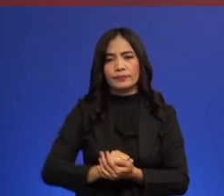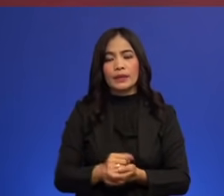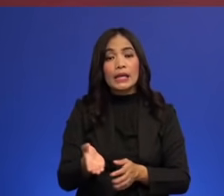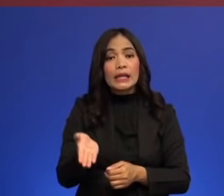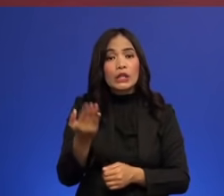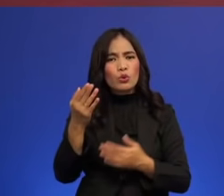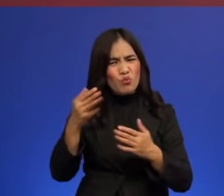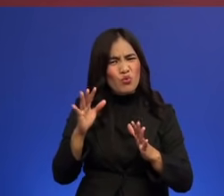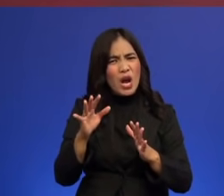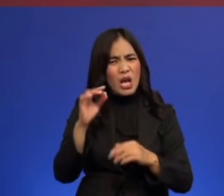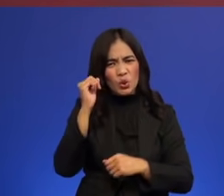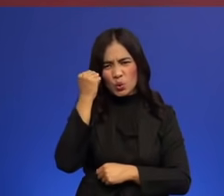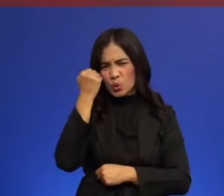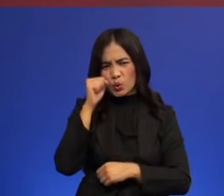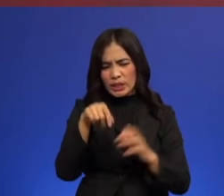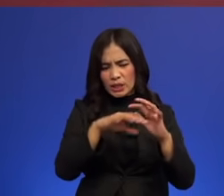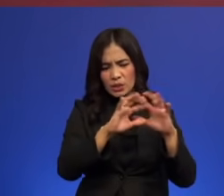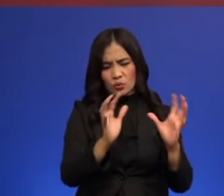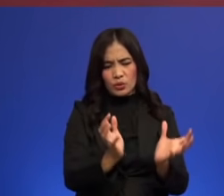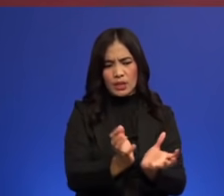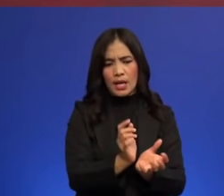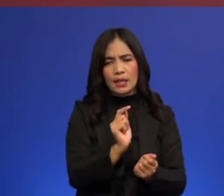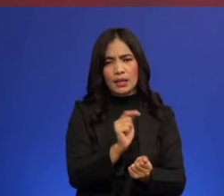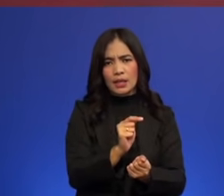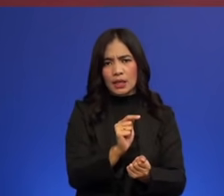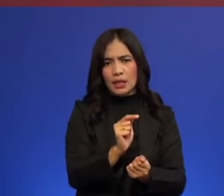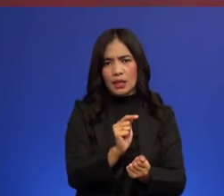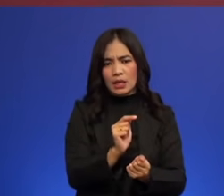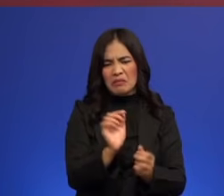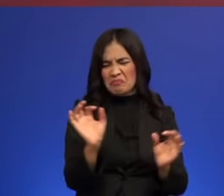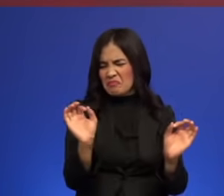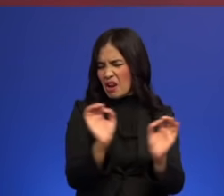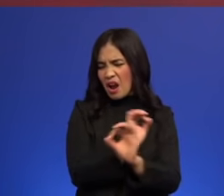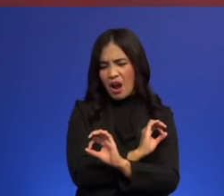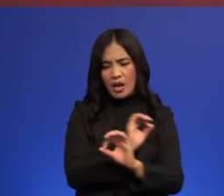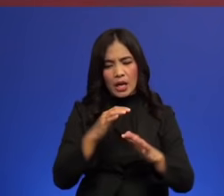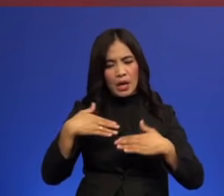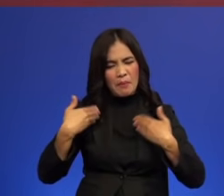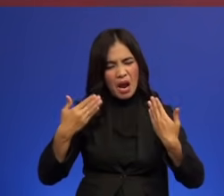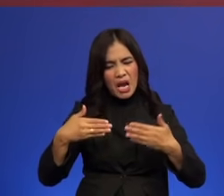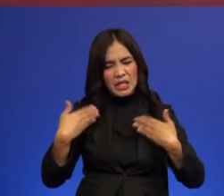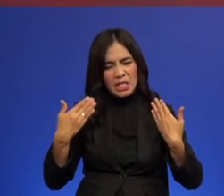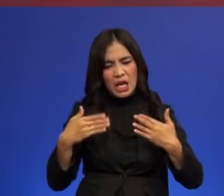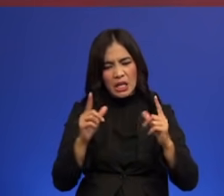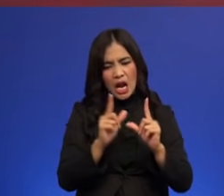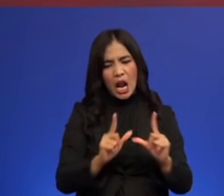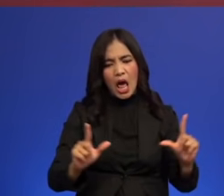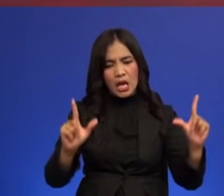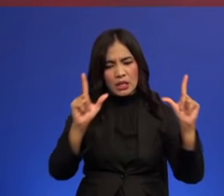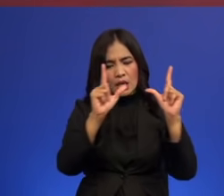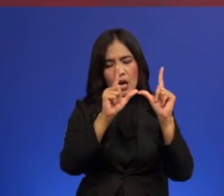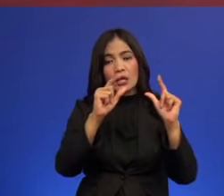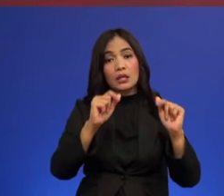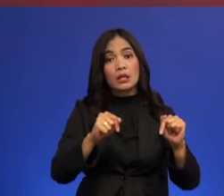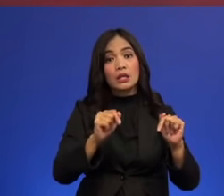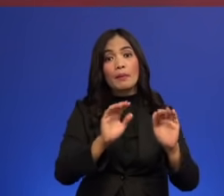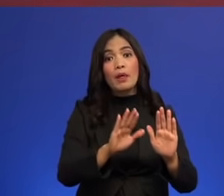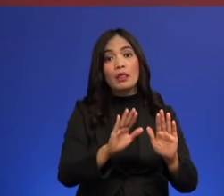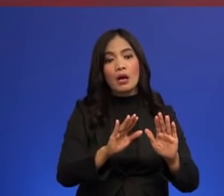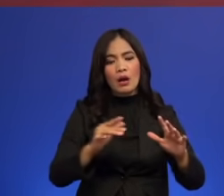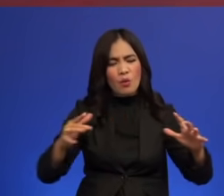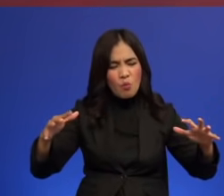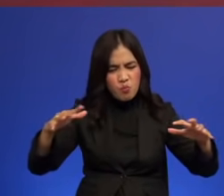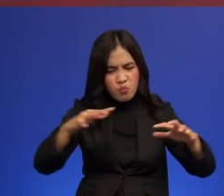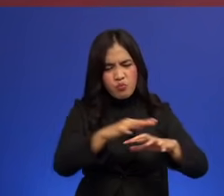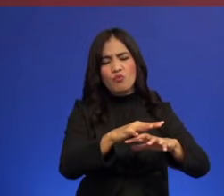Hidup sudah susah di dunia ini. Tidak ada kebahagiaan yang ideal. Sementara kita dikepung